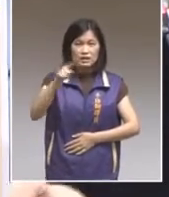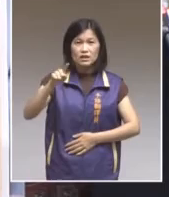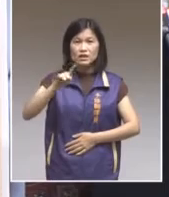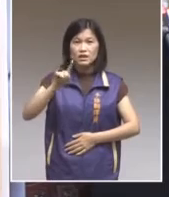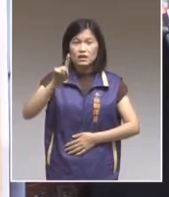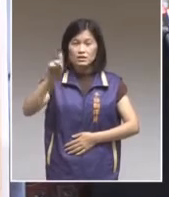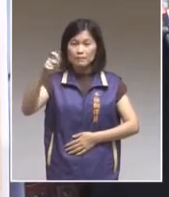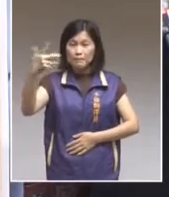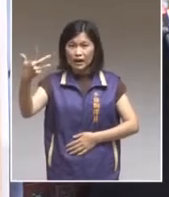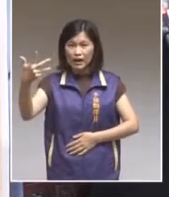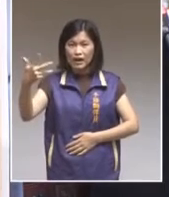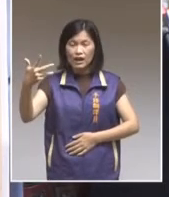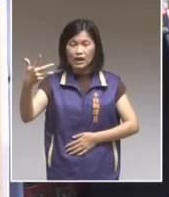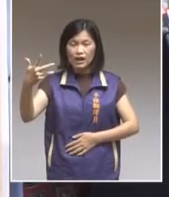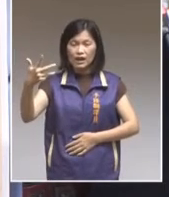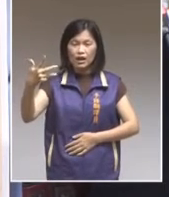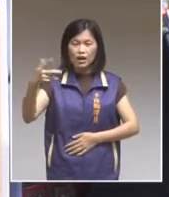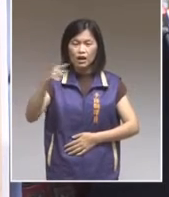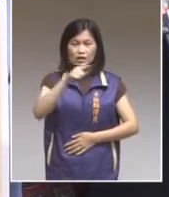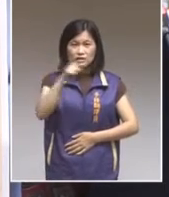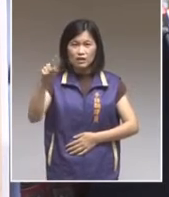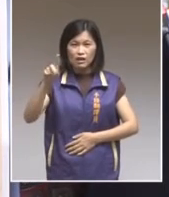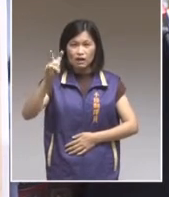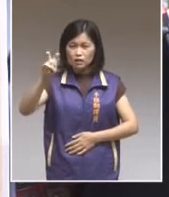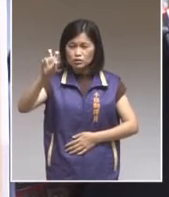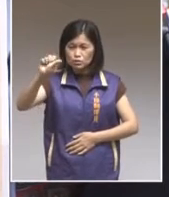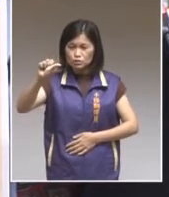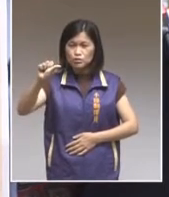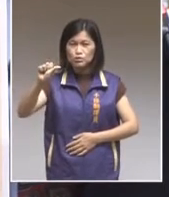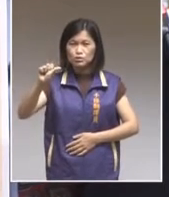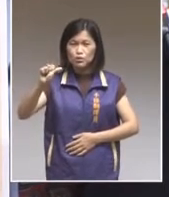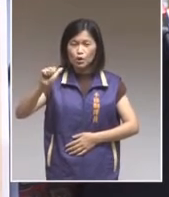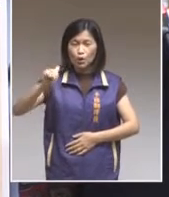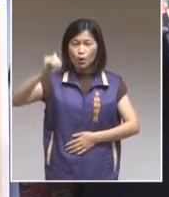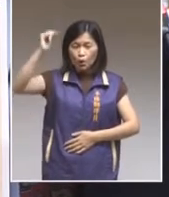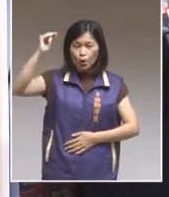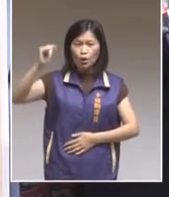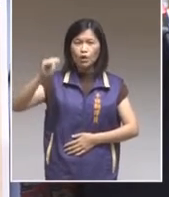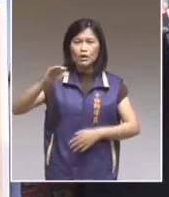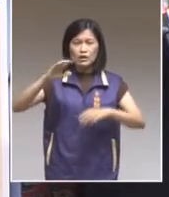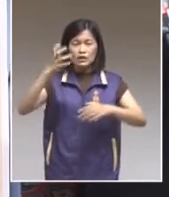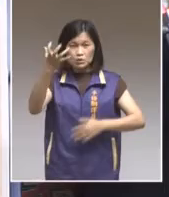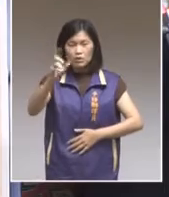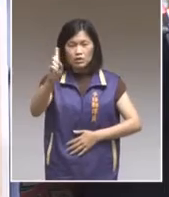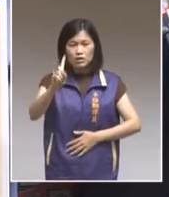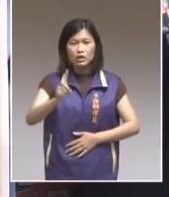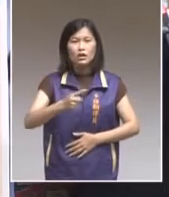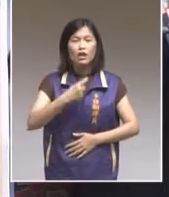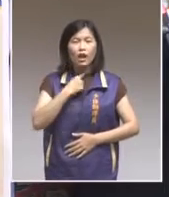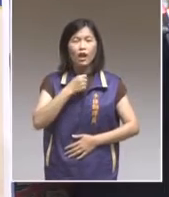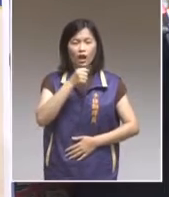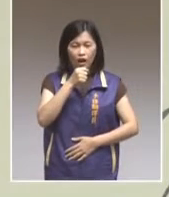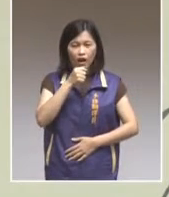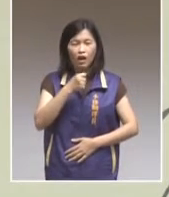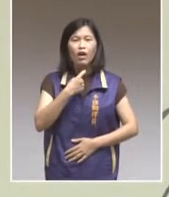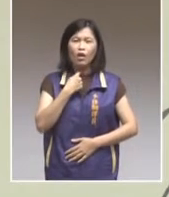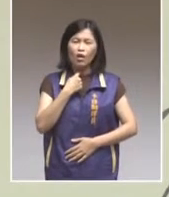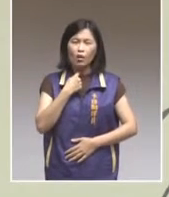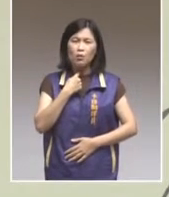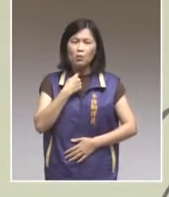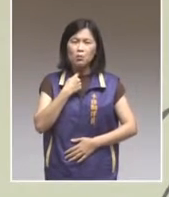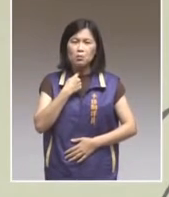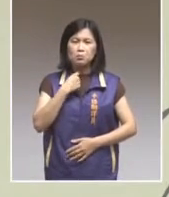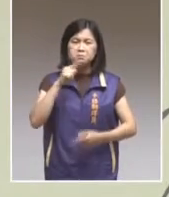18岁，或者是到25岁的成年人，大部分以咳嗽跟喉咙的症状为主